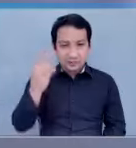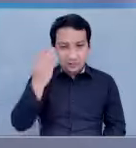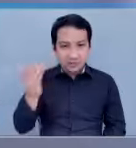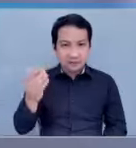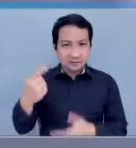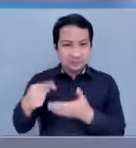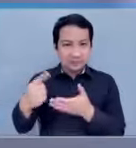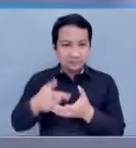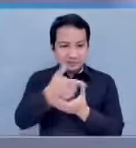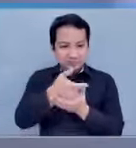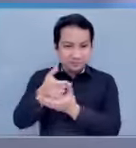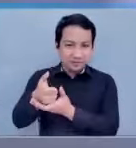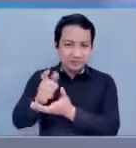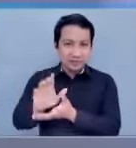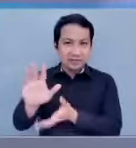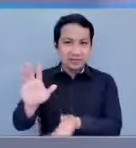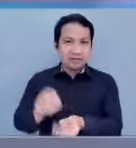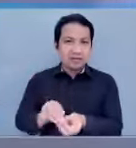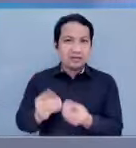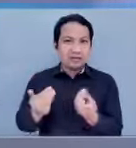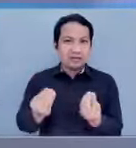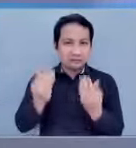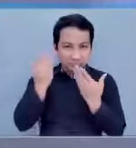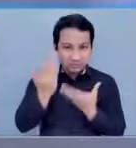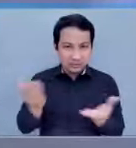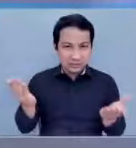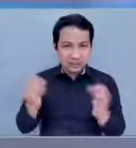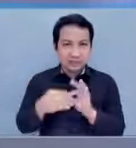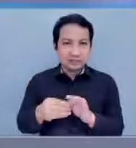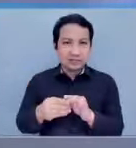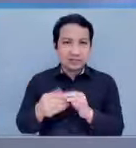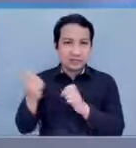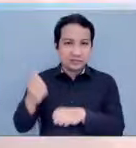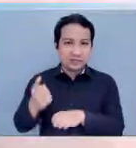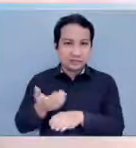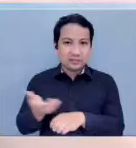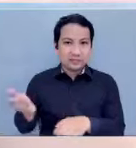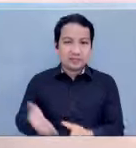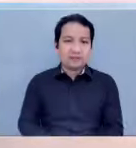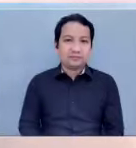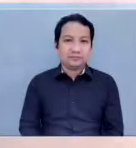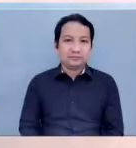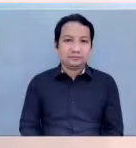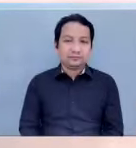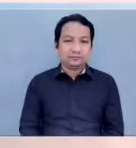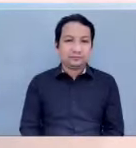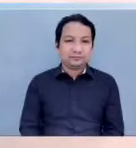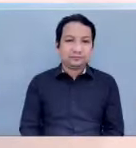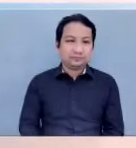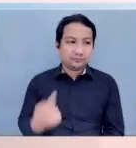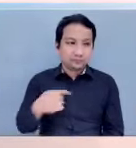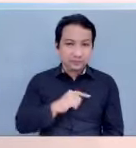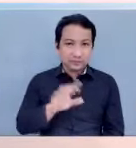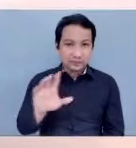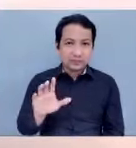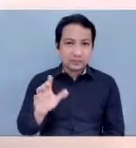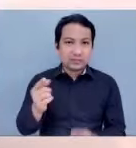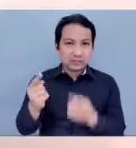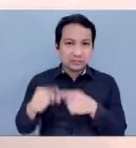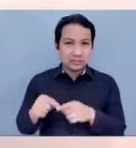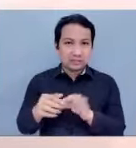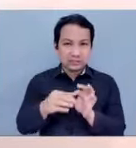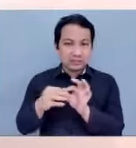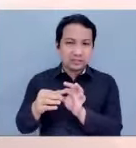ang masasabi mo doon? Ano pa bang mga dapat nating abangan mamaya? Well, yeah, dapat nilang abangan kasi marami talagang pasabog. Especially, you know, the